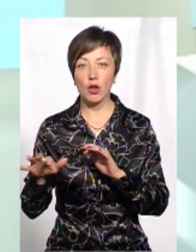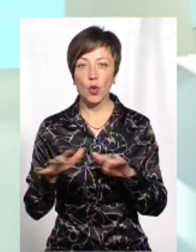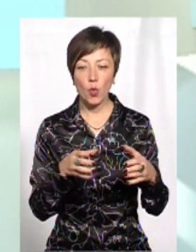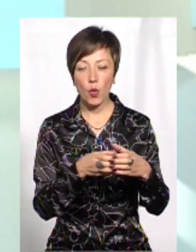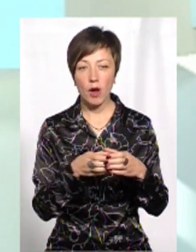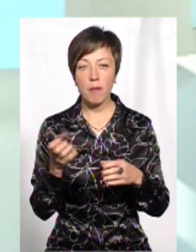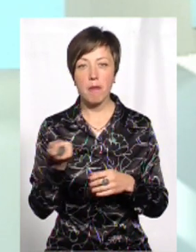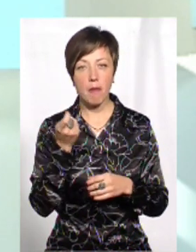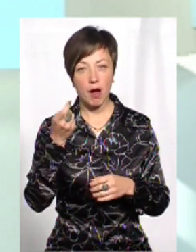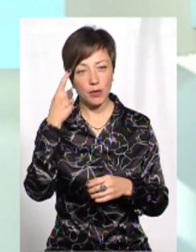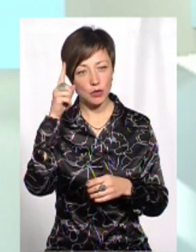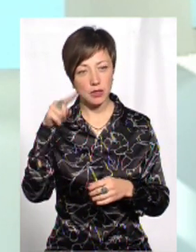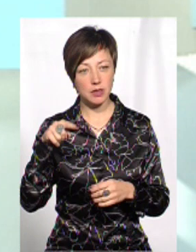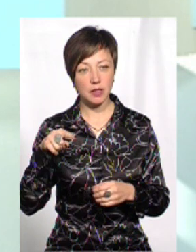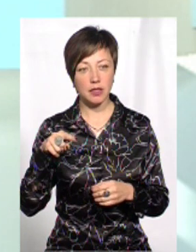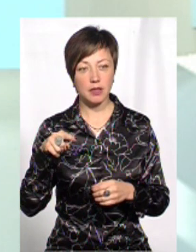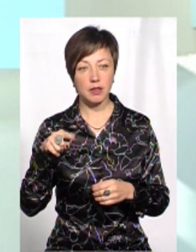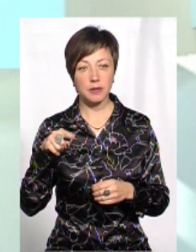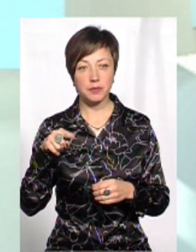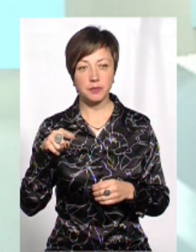яких мало